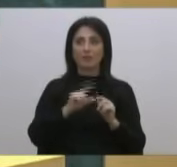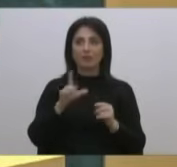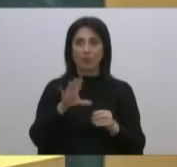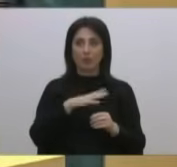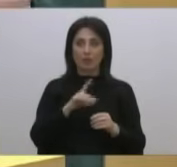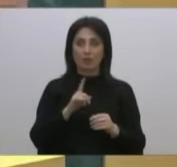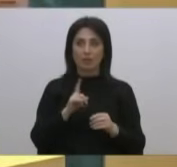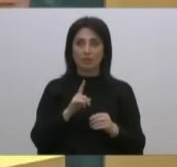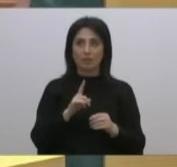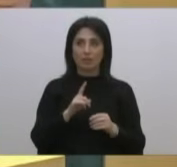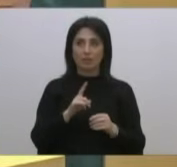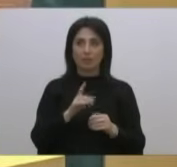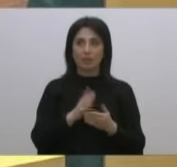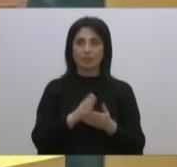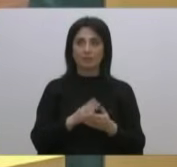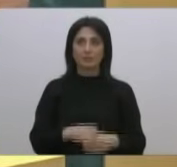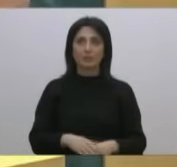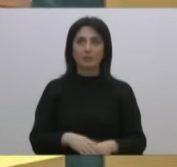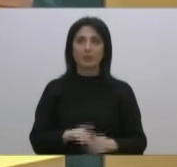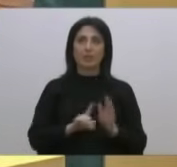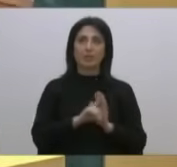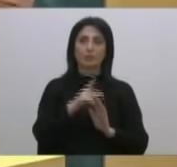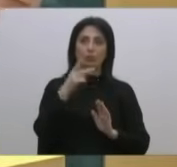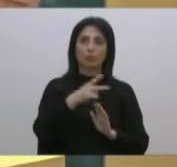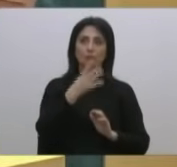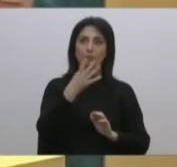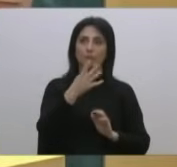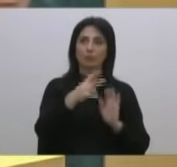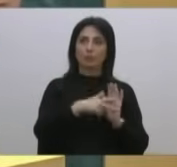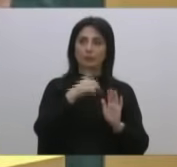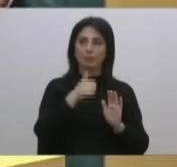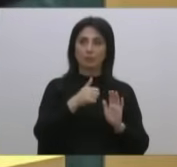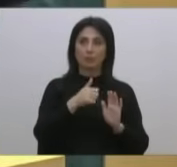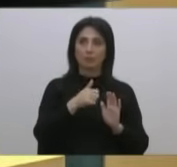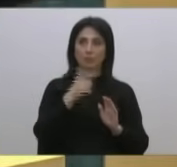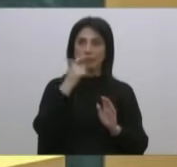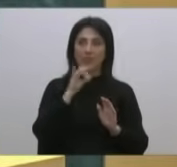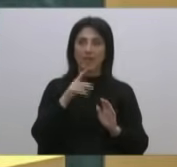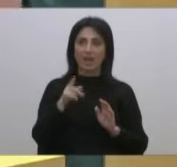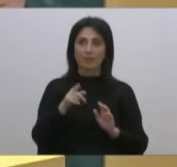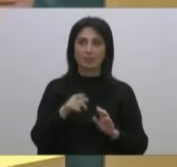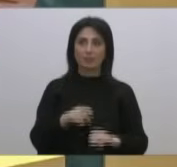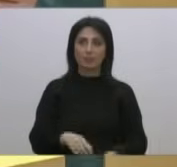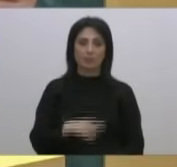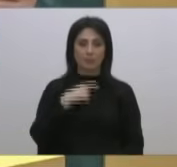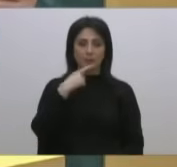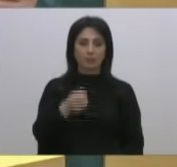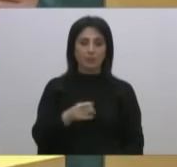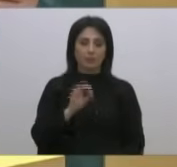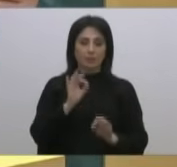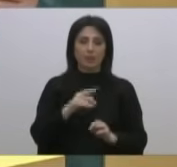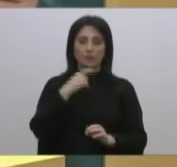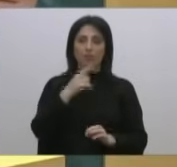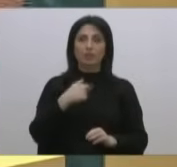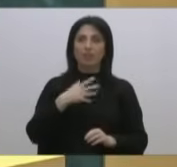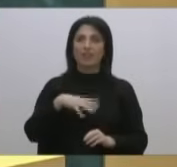da khonda da ra gots. Davitsqo 2004 8-lit. Batonma Iraklim utkhra, sori